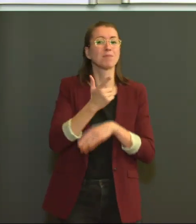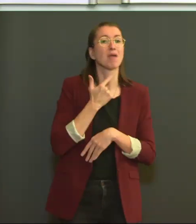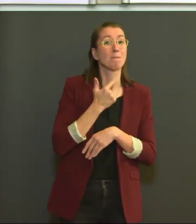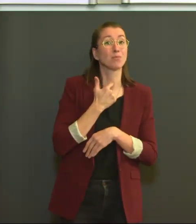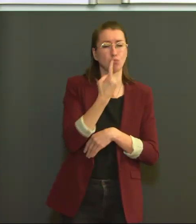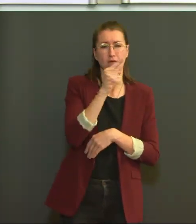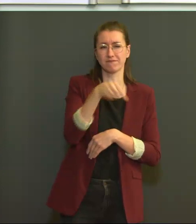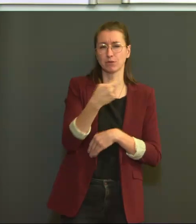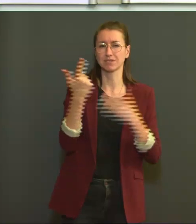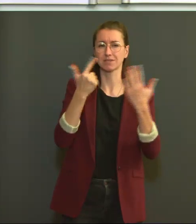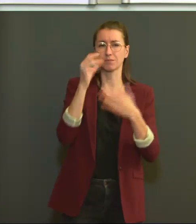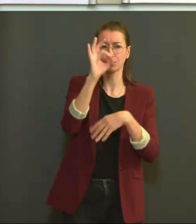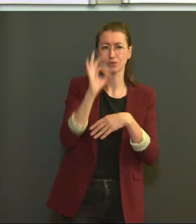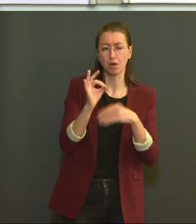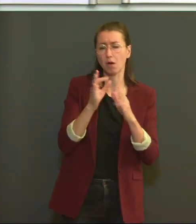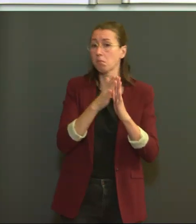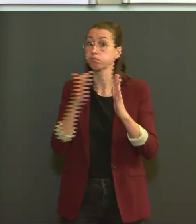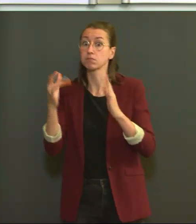% à Bruxelles.